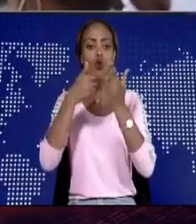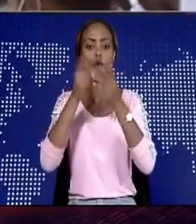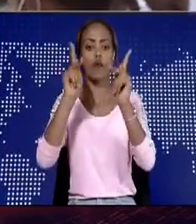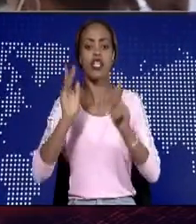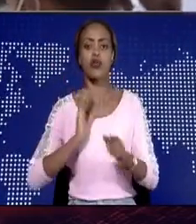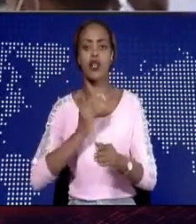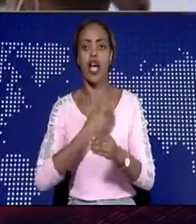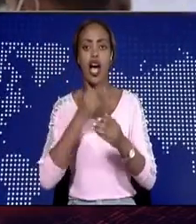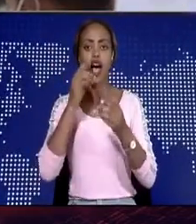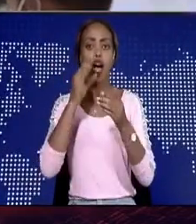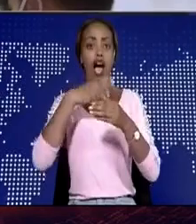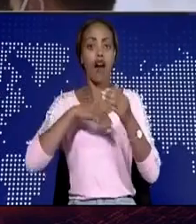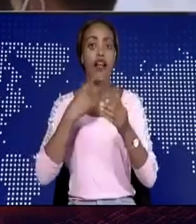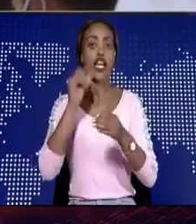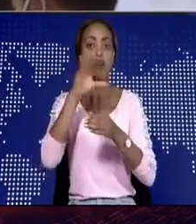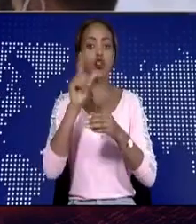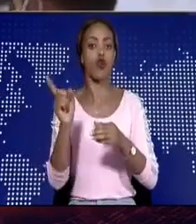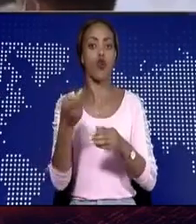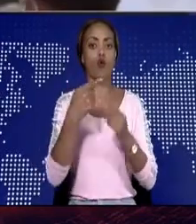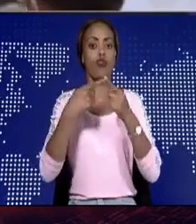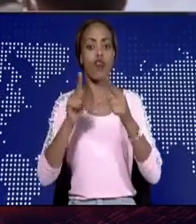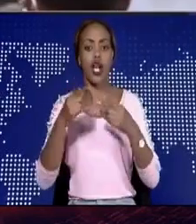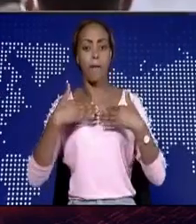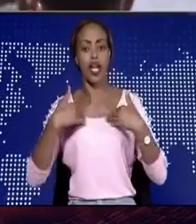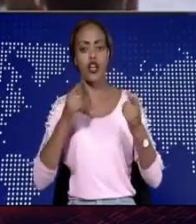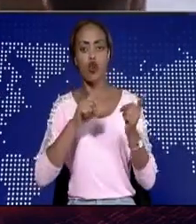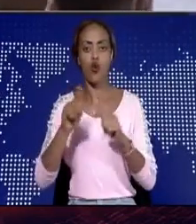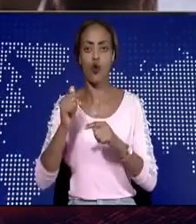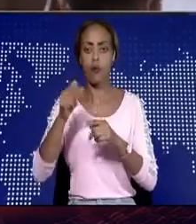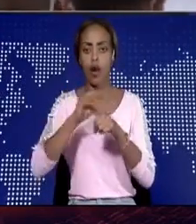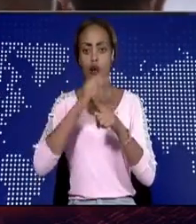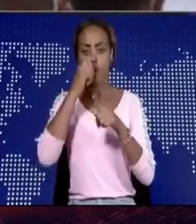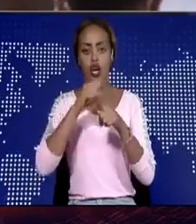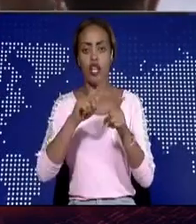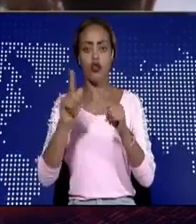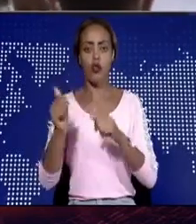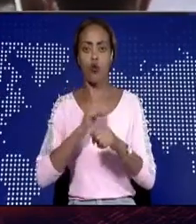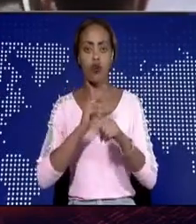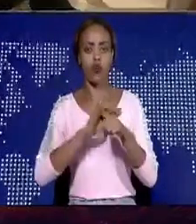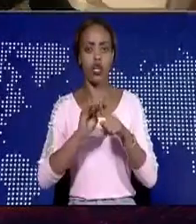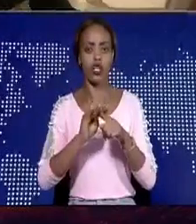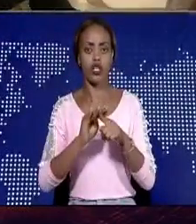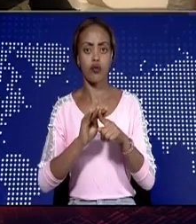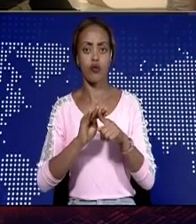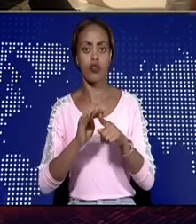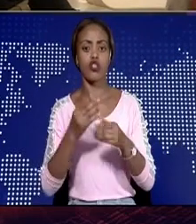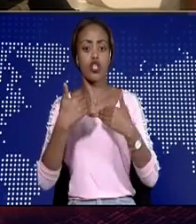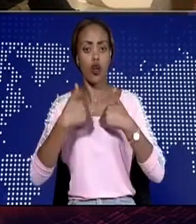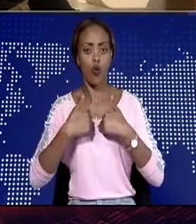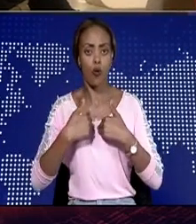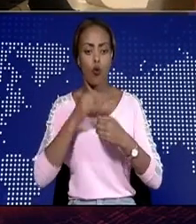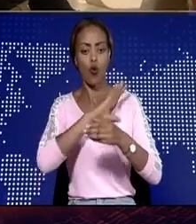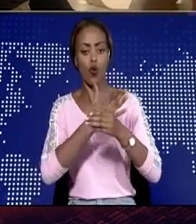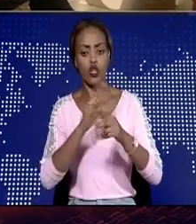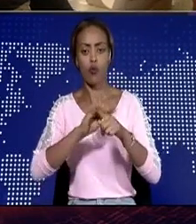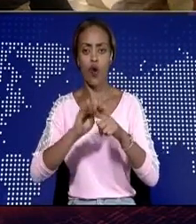ህዝብና አባል ቀይህ መስቀል ከሁን ፍላይ መናእሰይውን በአልሞያታት መናእሰይ ማልሞያታትን በዘለኩም ጉልበትን